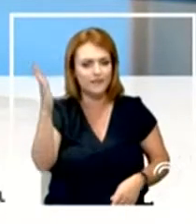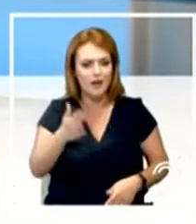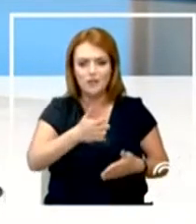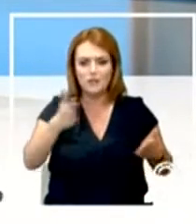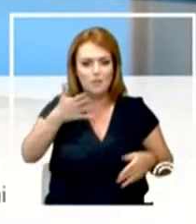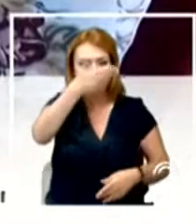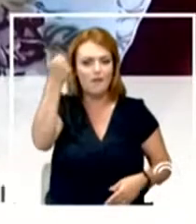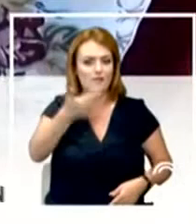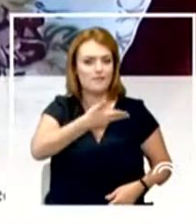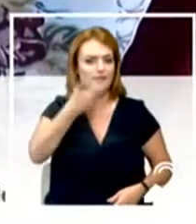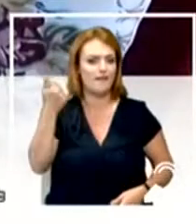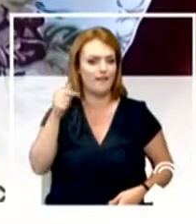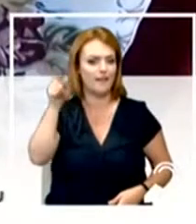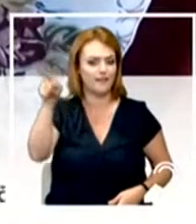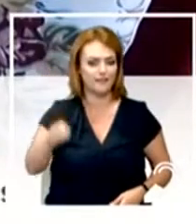Trieste.